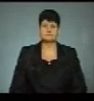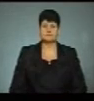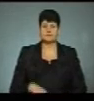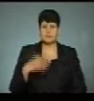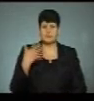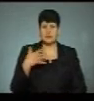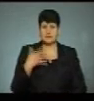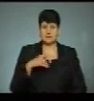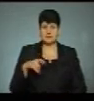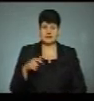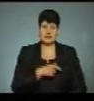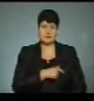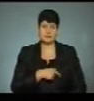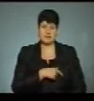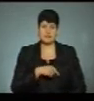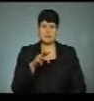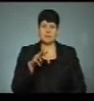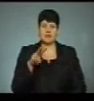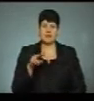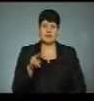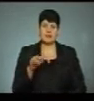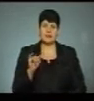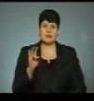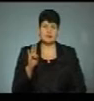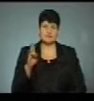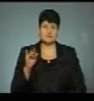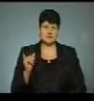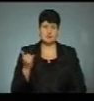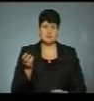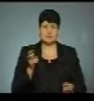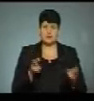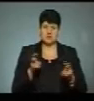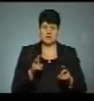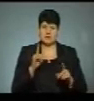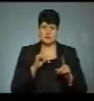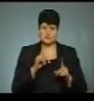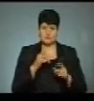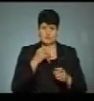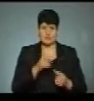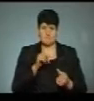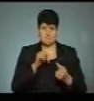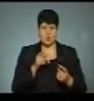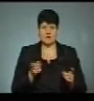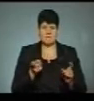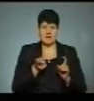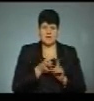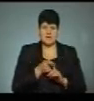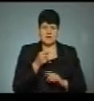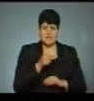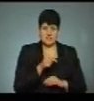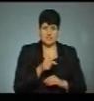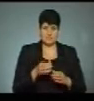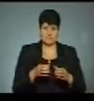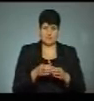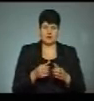50 жителів і депутатів Млиновецької громади сьогодні прийшли на збори, щоб висловитися проти приєднання їхньої громади до Зборівської,